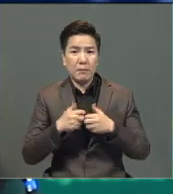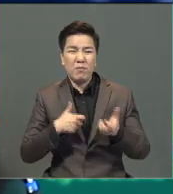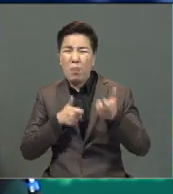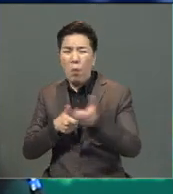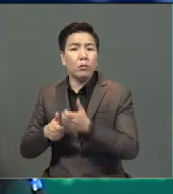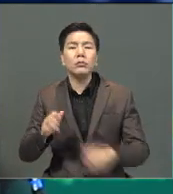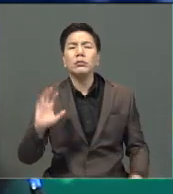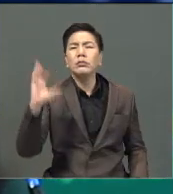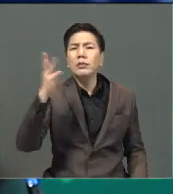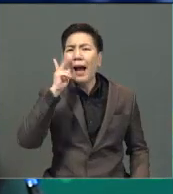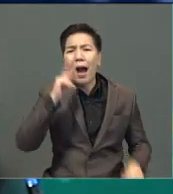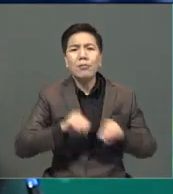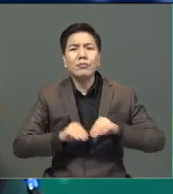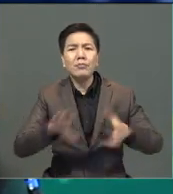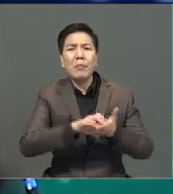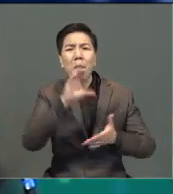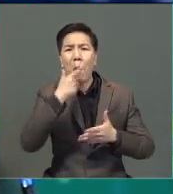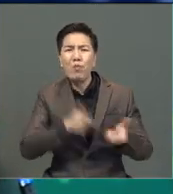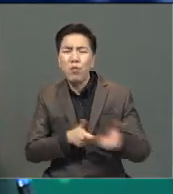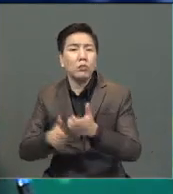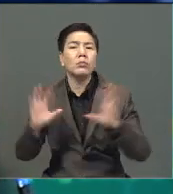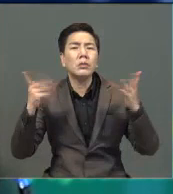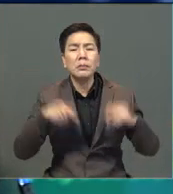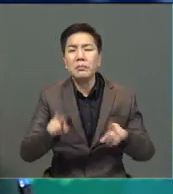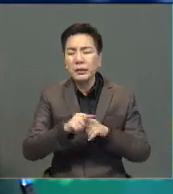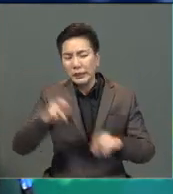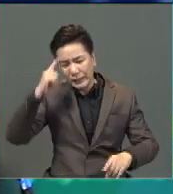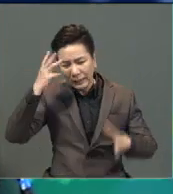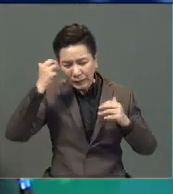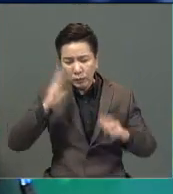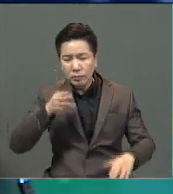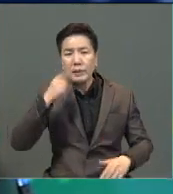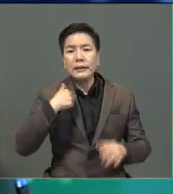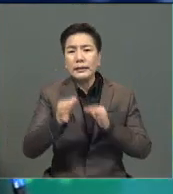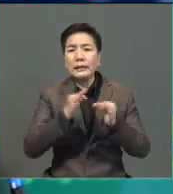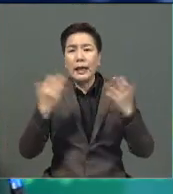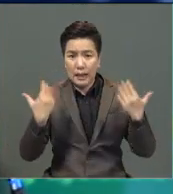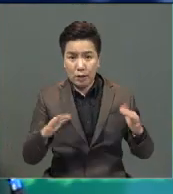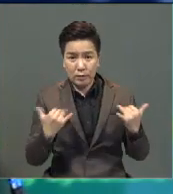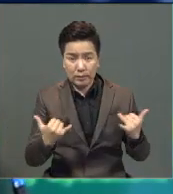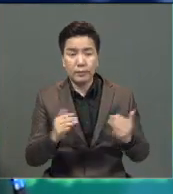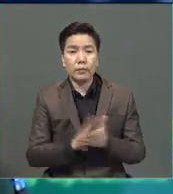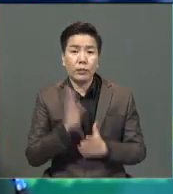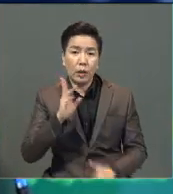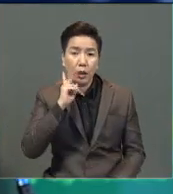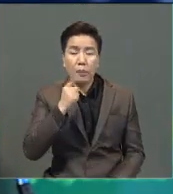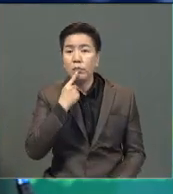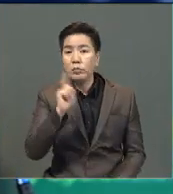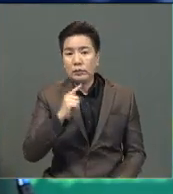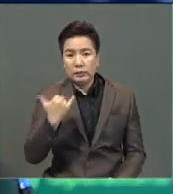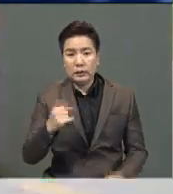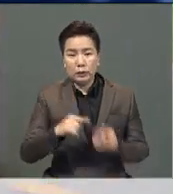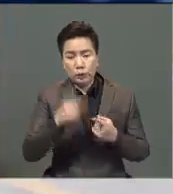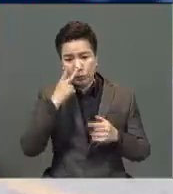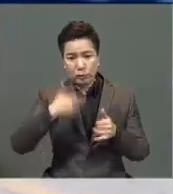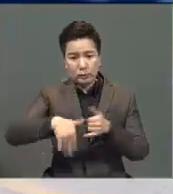ดยิงตามที่มีการแชร์ในโลกออนไลน์ต่างๆแต่ว่าเป็นเหตุการณ์ที่มีการชี้แจงไปแล้วนี่เองผู้สื่อข่าวก็รายงานนะคะว่